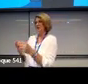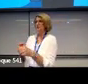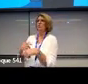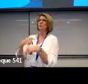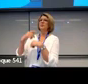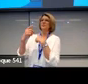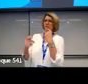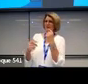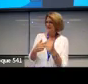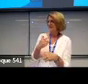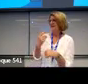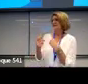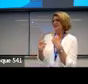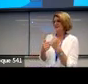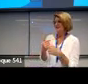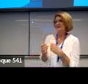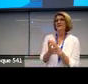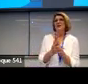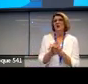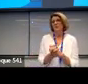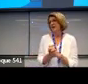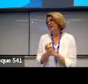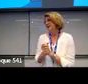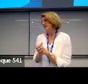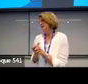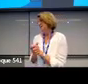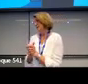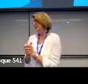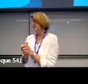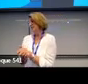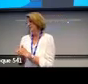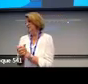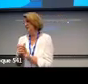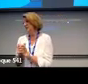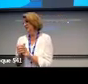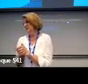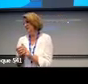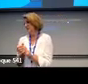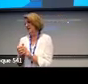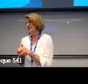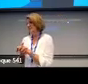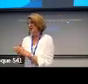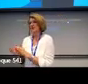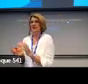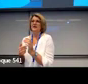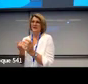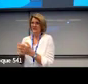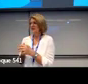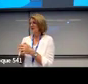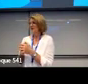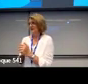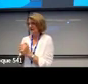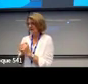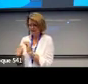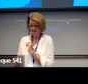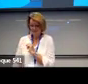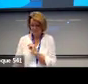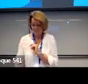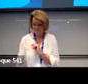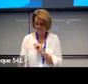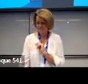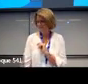on peut travailler en groupe, on peut avoir des itérations, etc. Mais la plupart du temps, donc, il s'agira là d'améliorer un